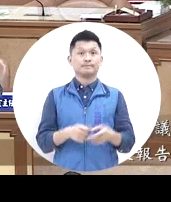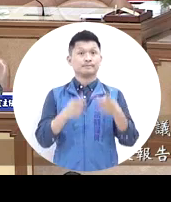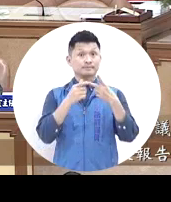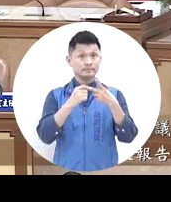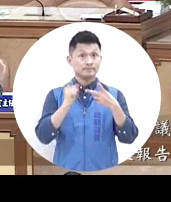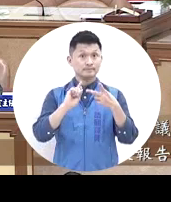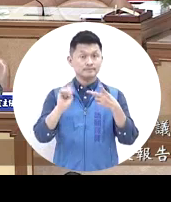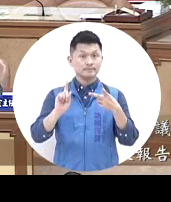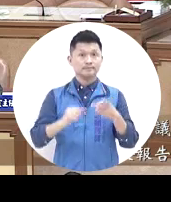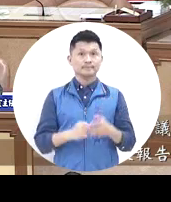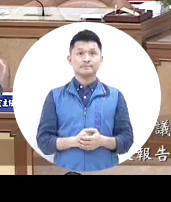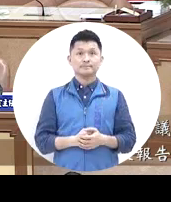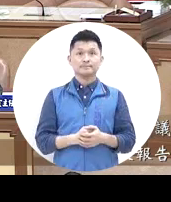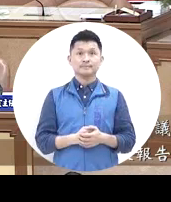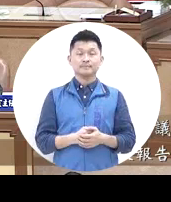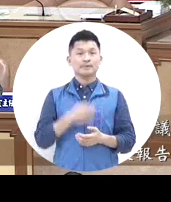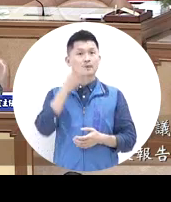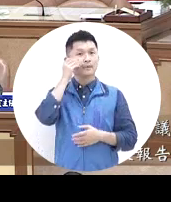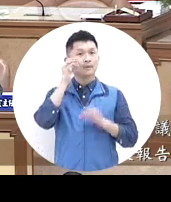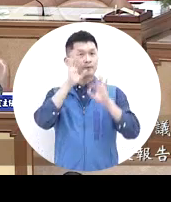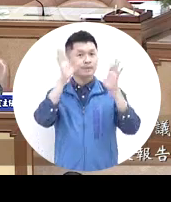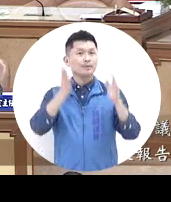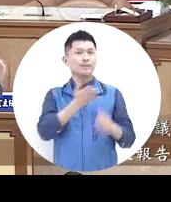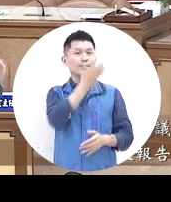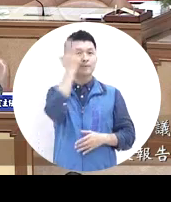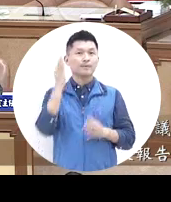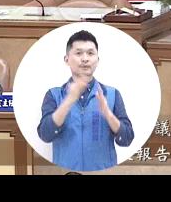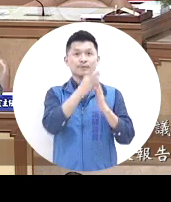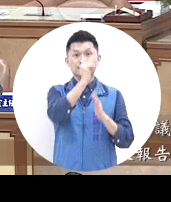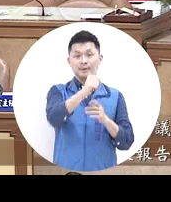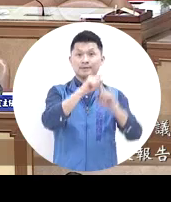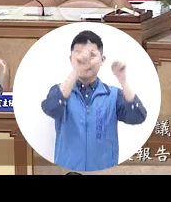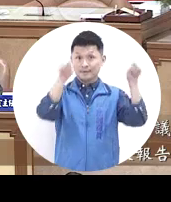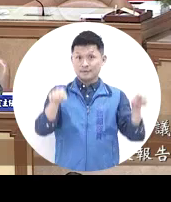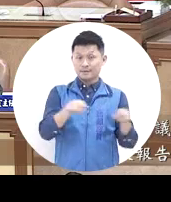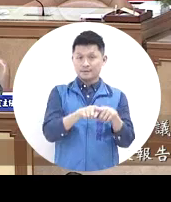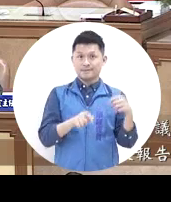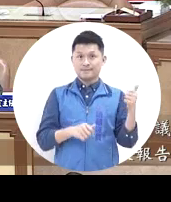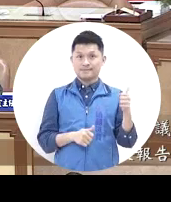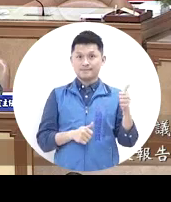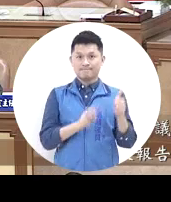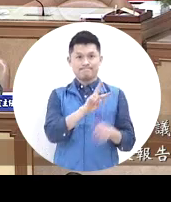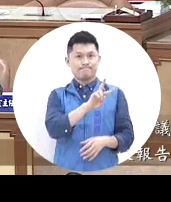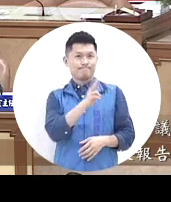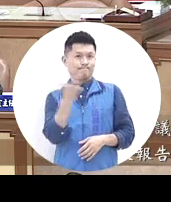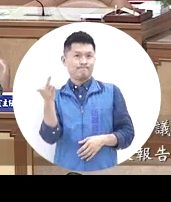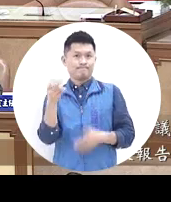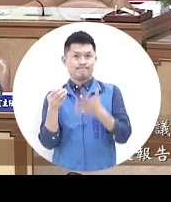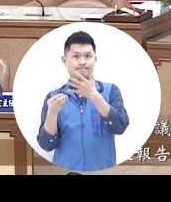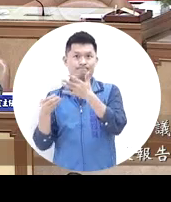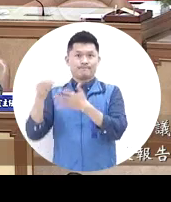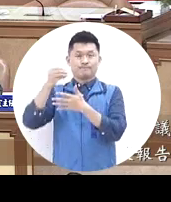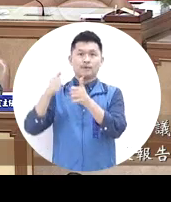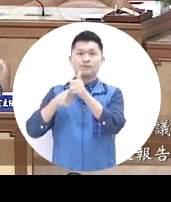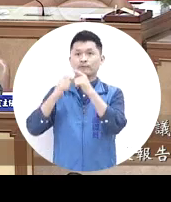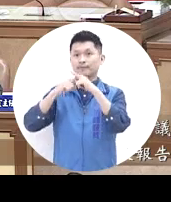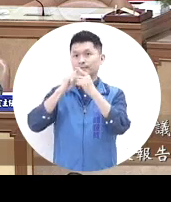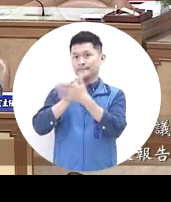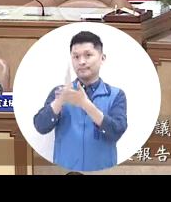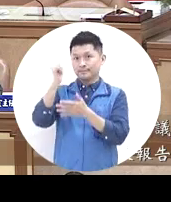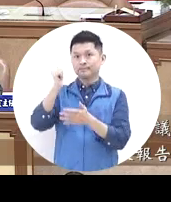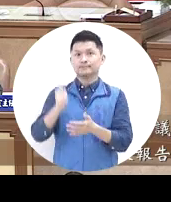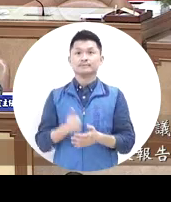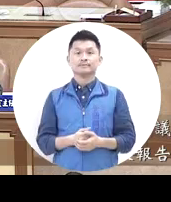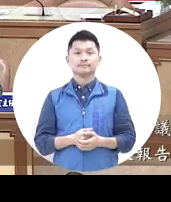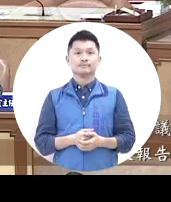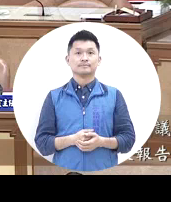的观光旅游局的局长张其强调升副秘书长，